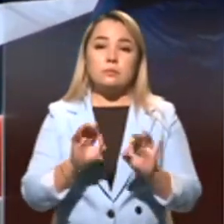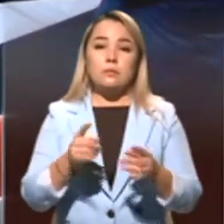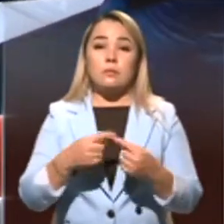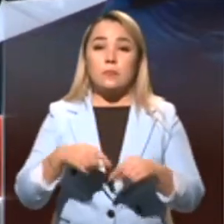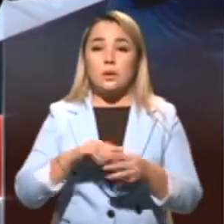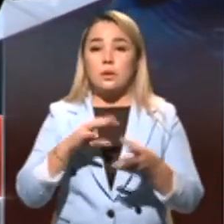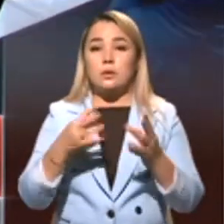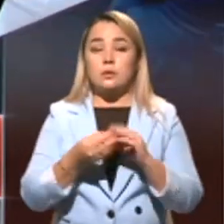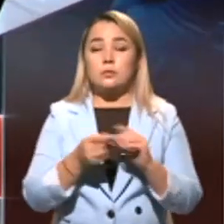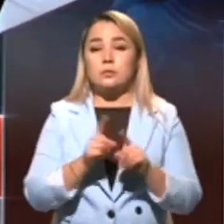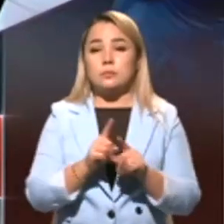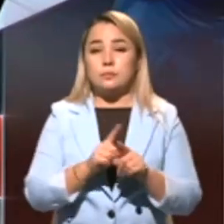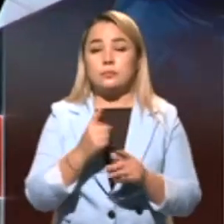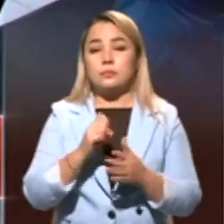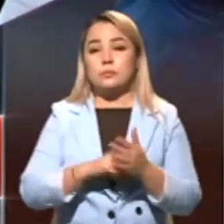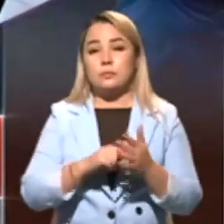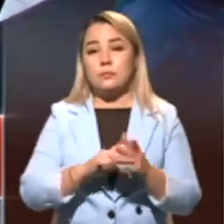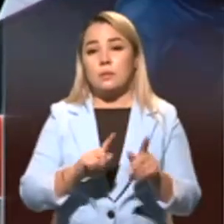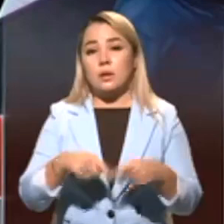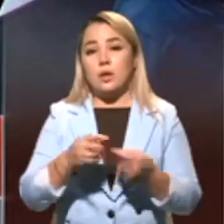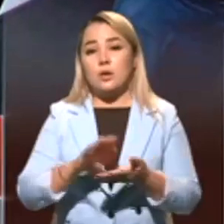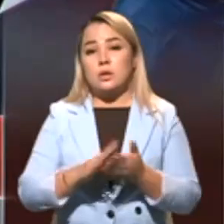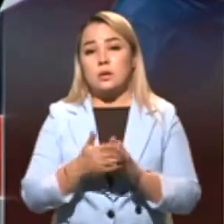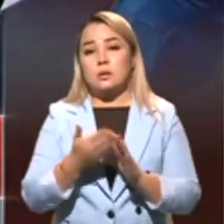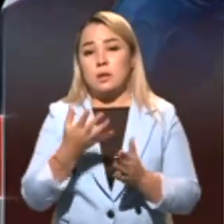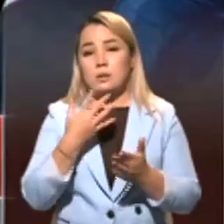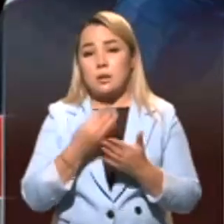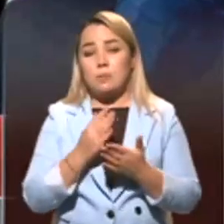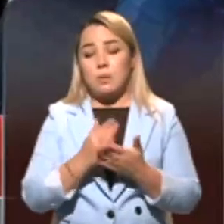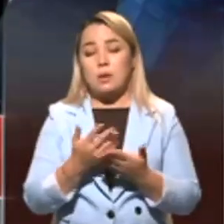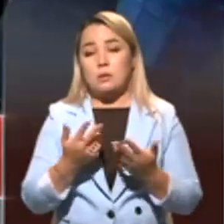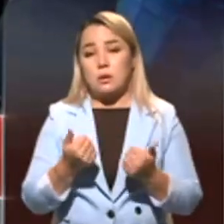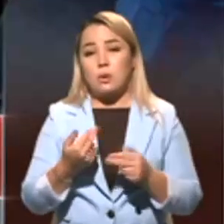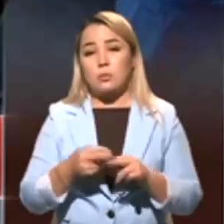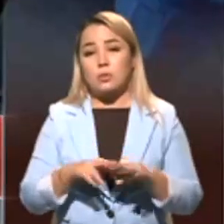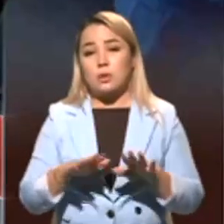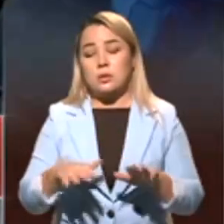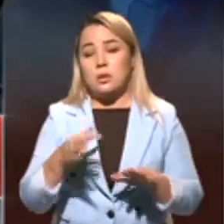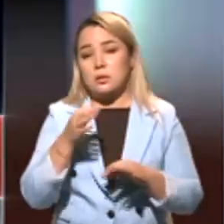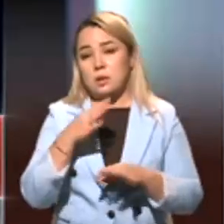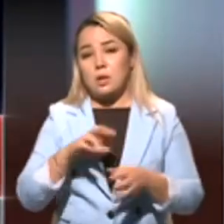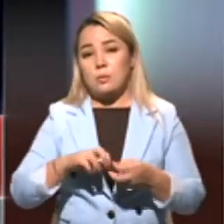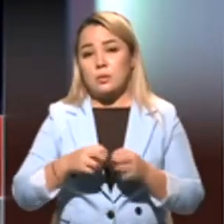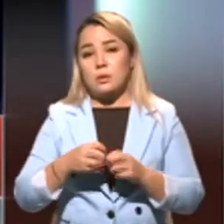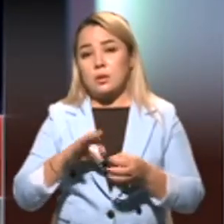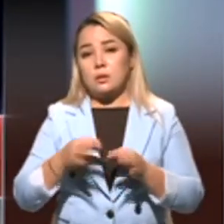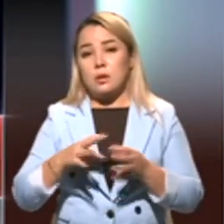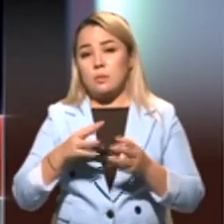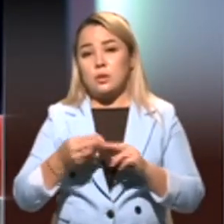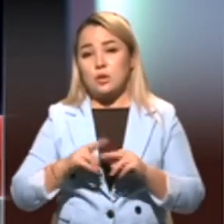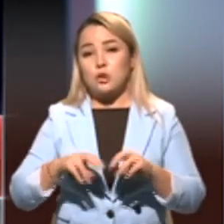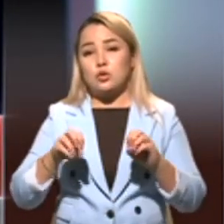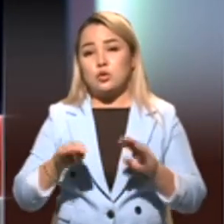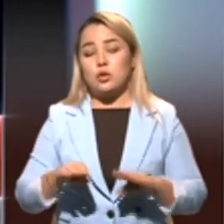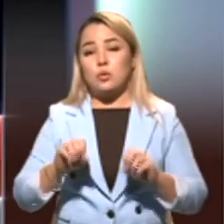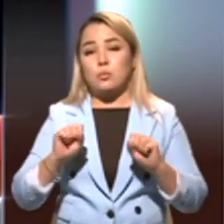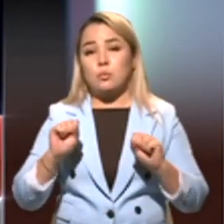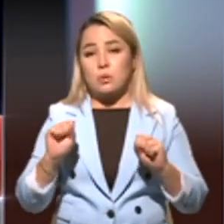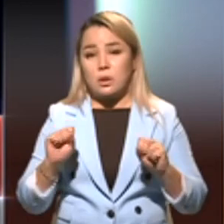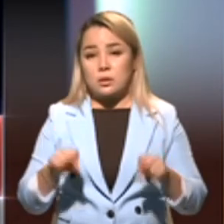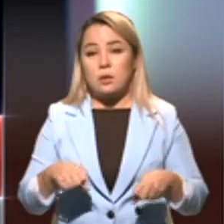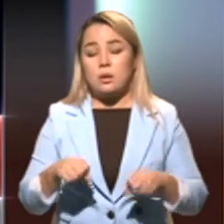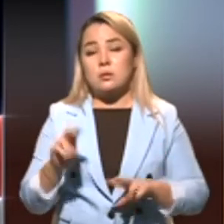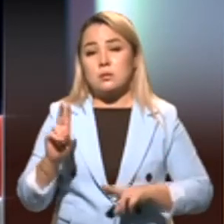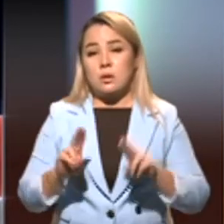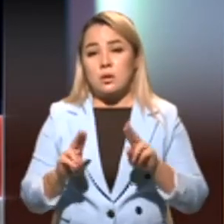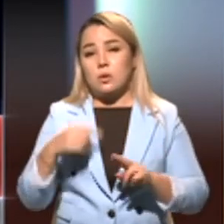қоғамға бейімделуіне бір септік тигізіп жатқан жағдай бар. Сондықтан да бұл жерде әрине кез келген мәселені шешуге болады